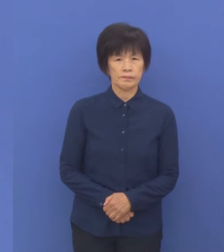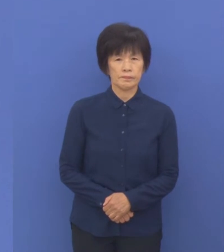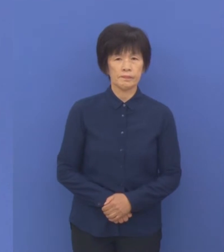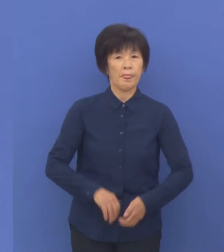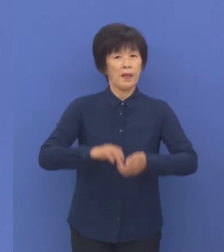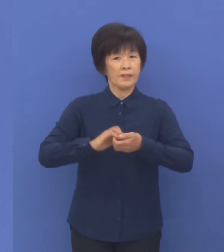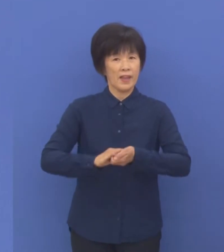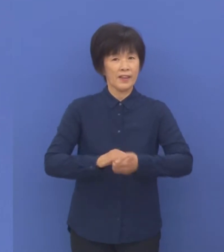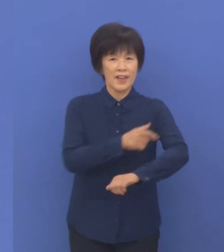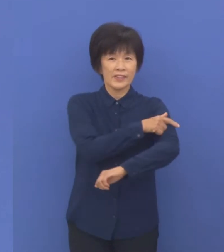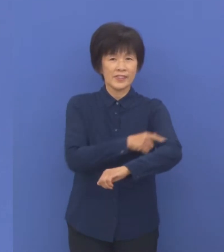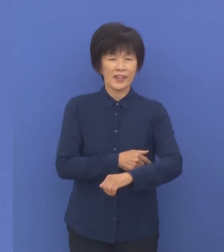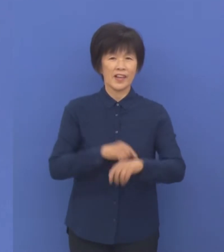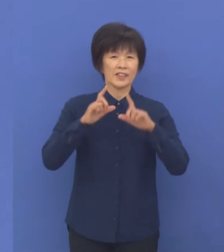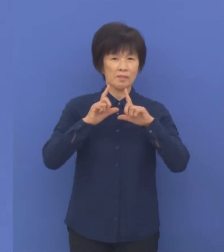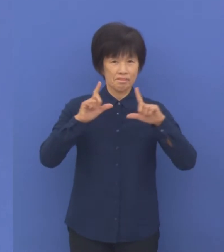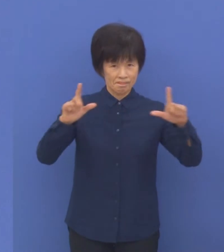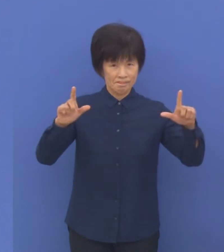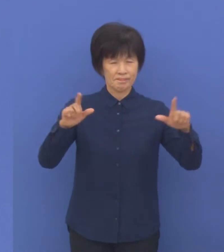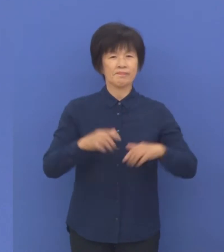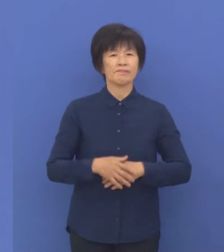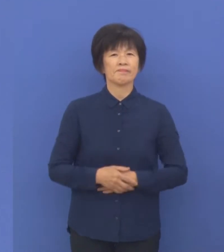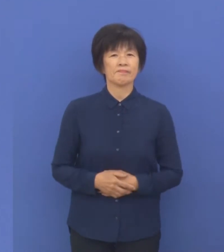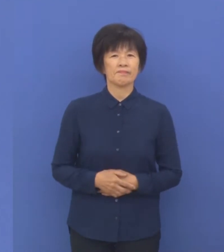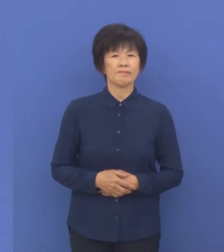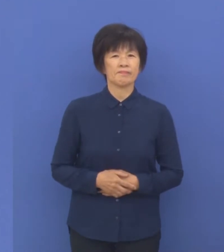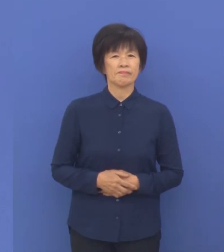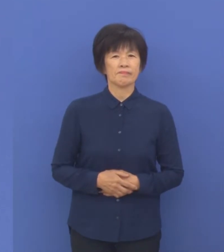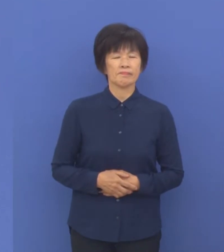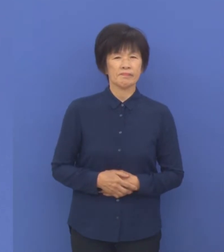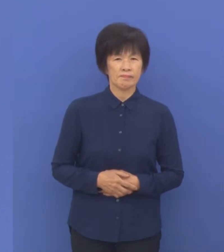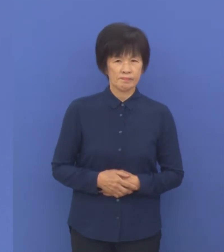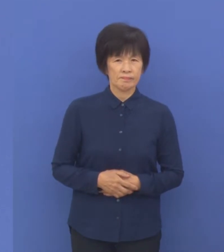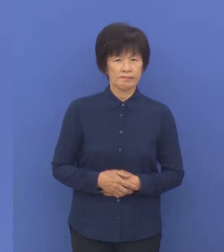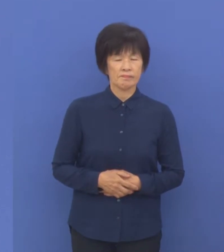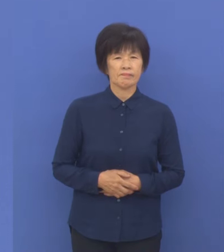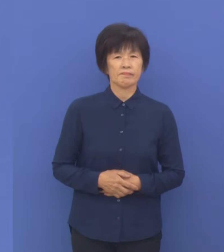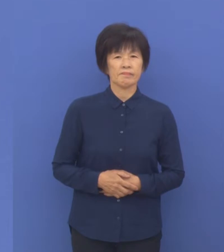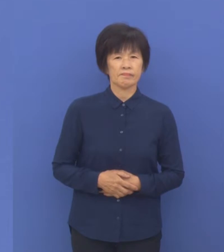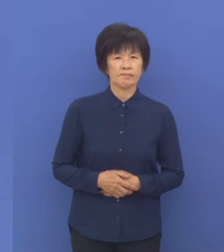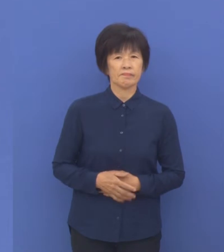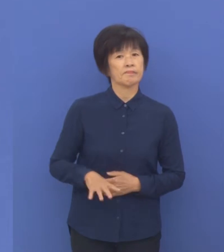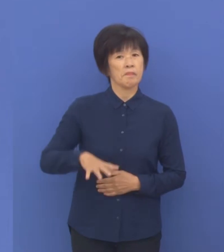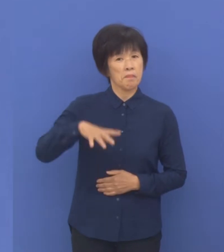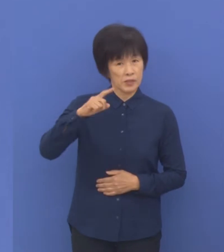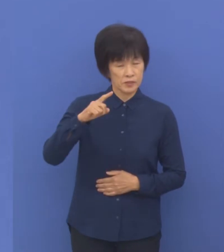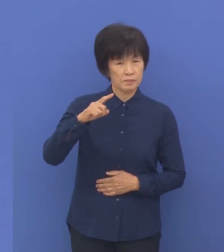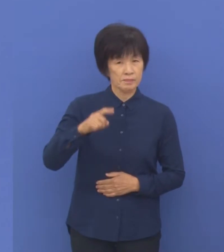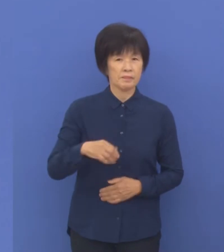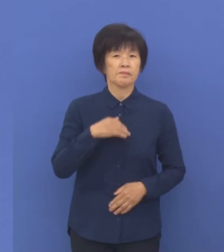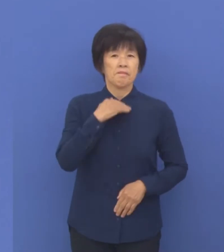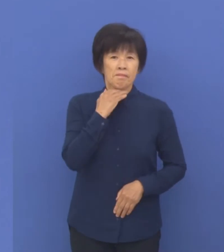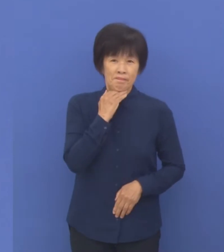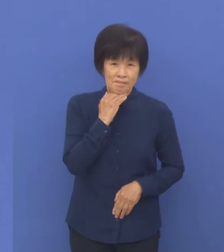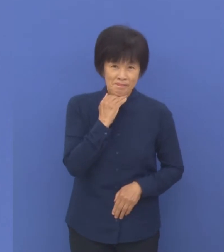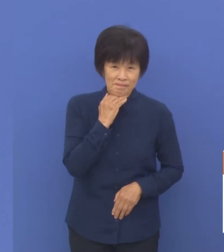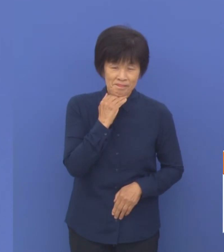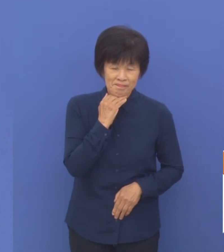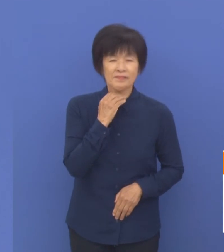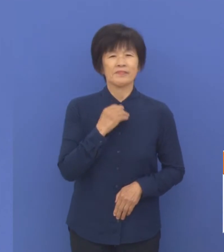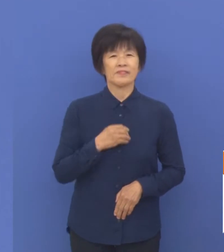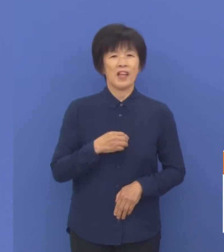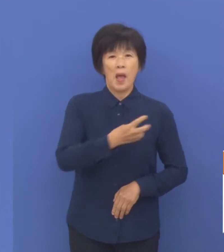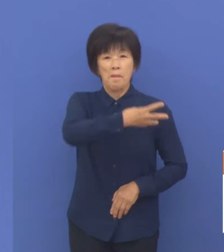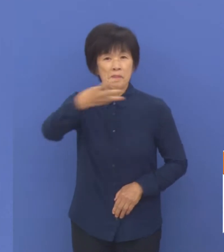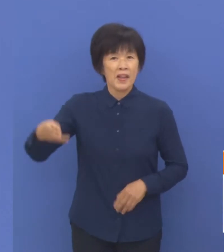それでは定例記者会見を始めさせていただきますまずはじめに項目にはありませんが待望の未来